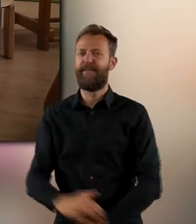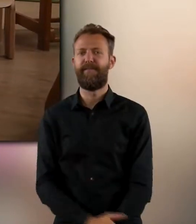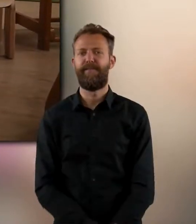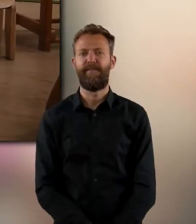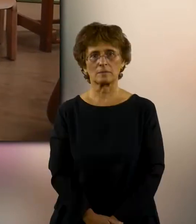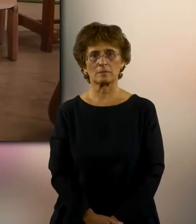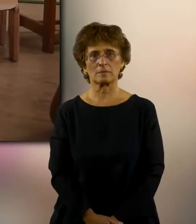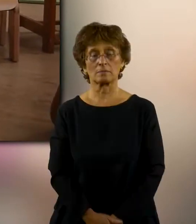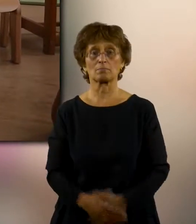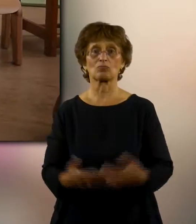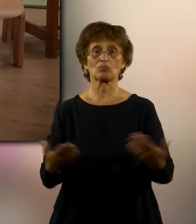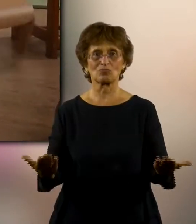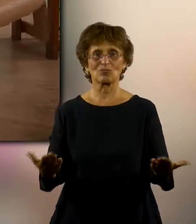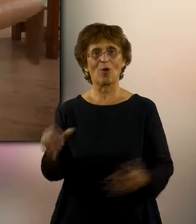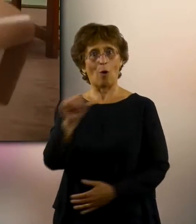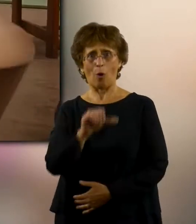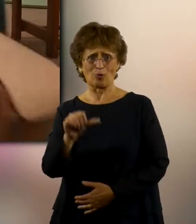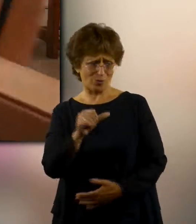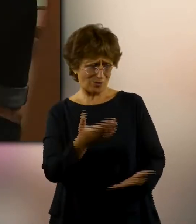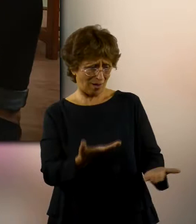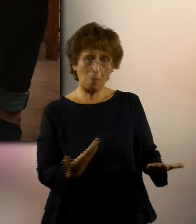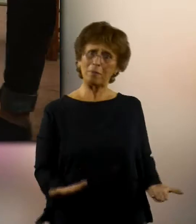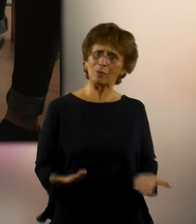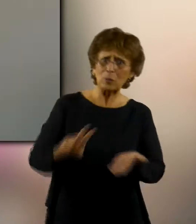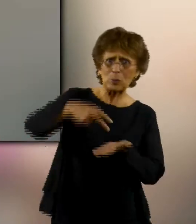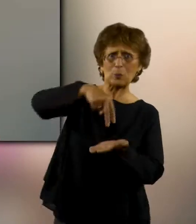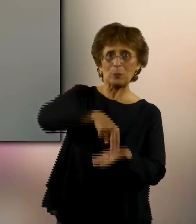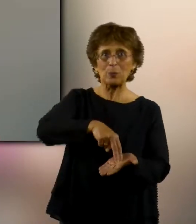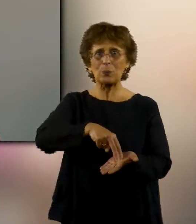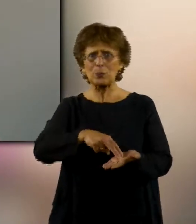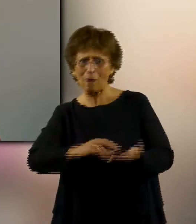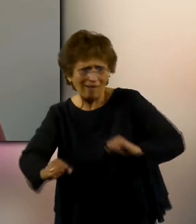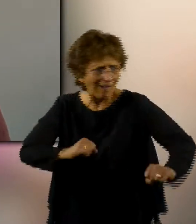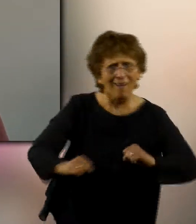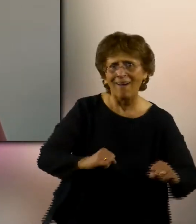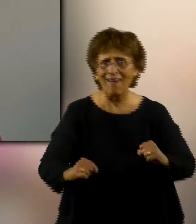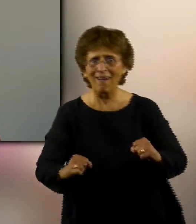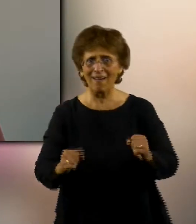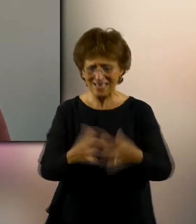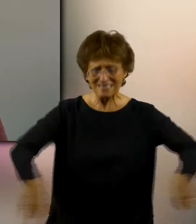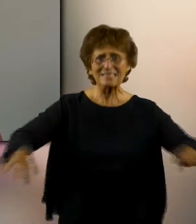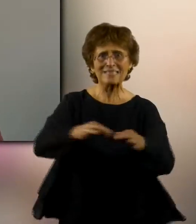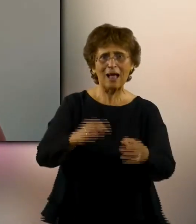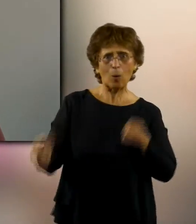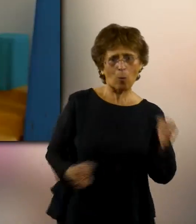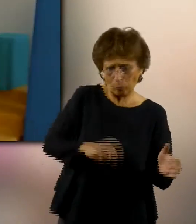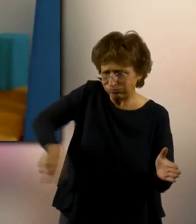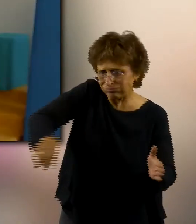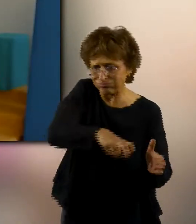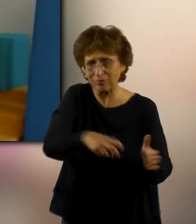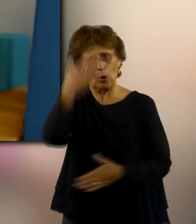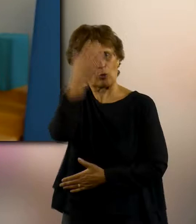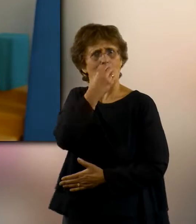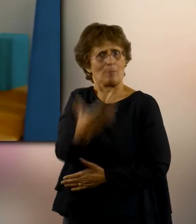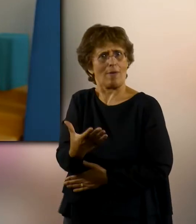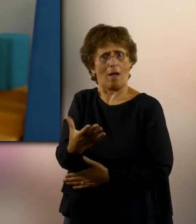communiquer. Aujourd'hui, Antonin, enfin, on le voit bien, il se met debout, il est actif, il court partout dans la salle, puisqu'il